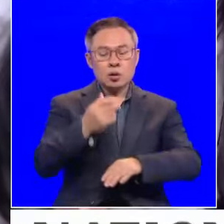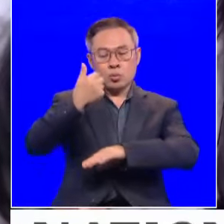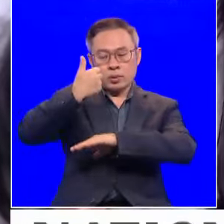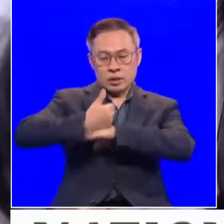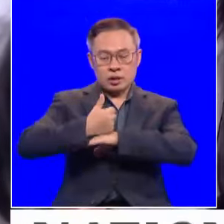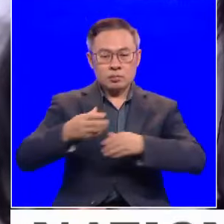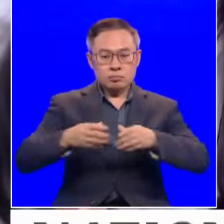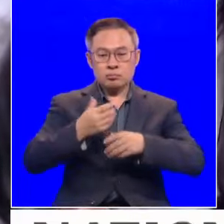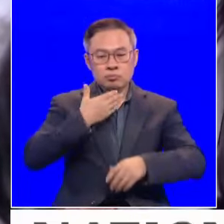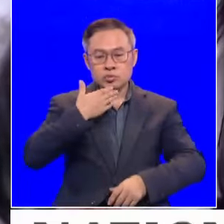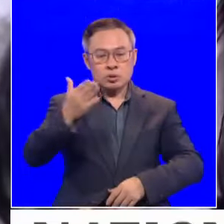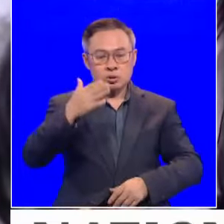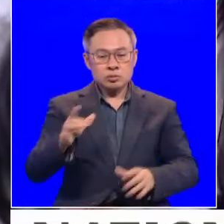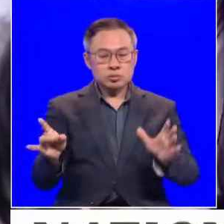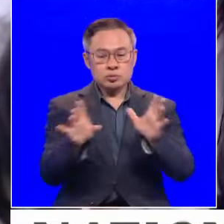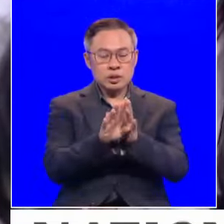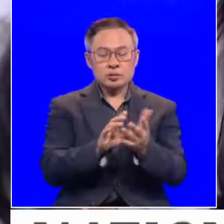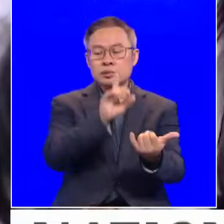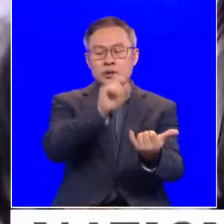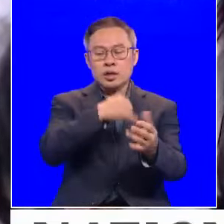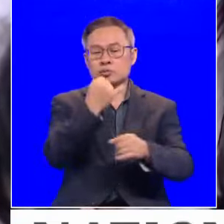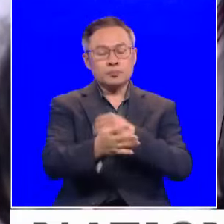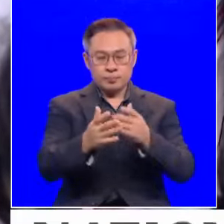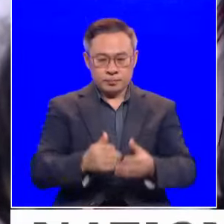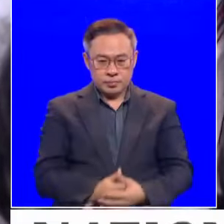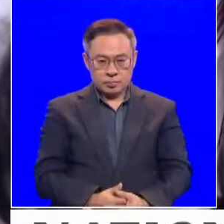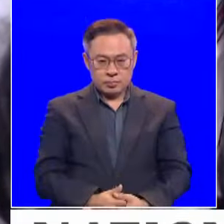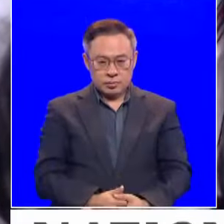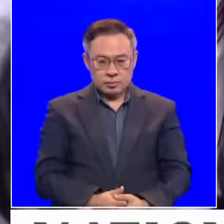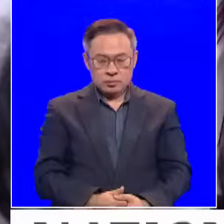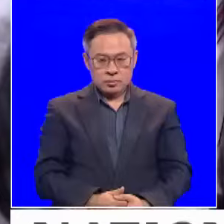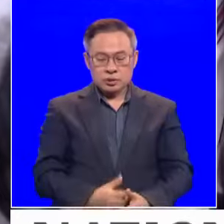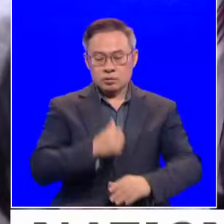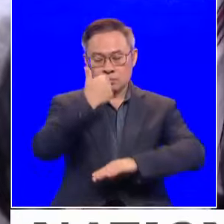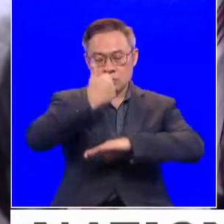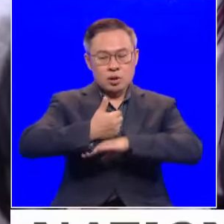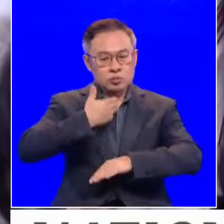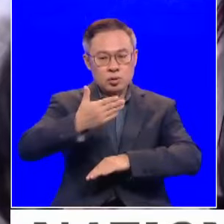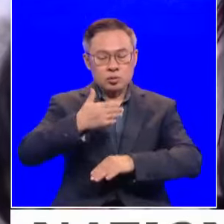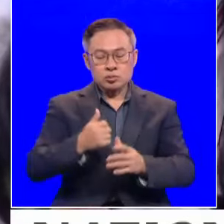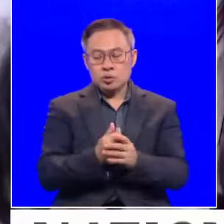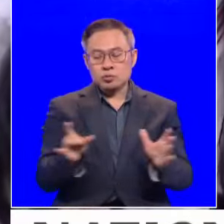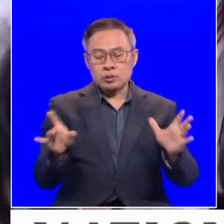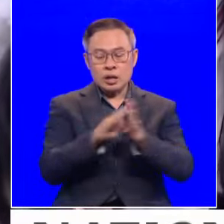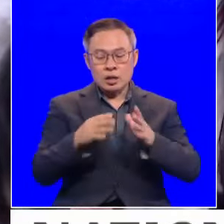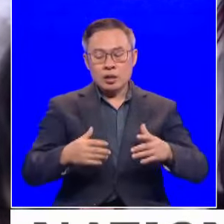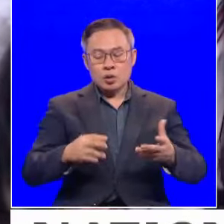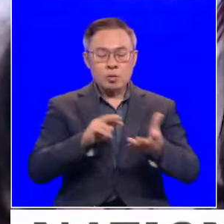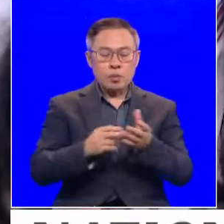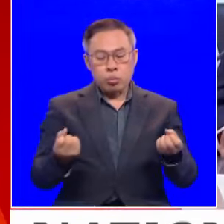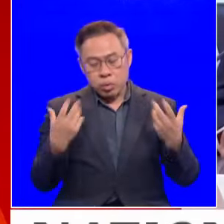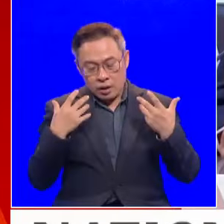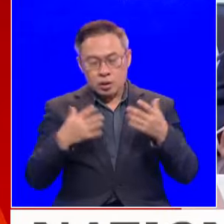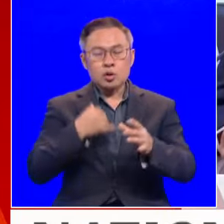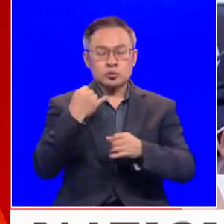อดไปจนนู่นนะฮะอย่างที่ท่านบอกหลายครั้งไปจนไม่ไหวอ่ะนะฮะนะดังนั้นเรื่องที่เกิดขึ้